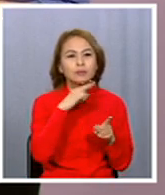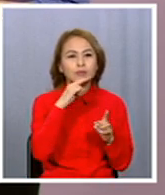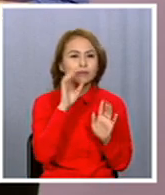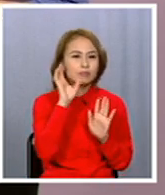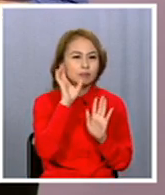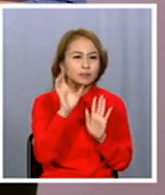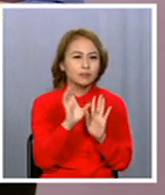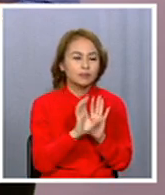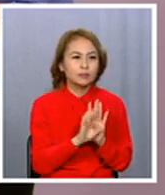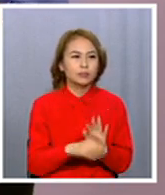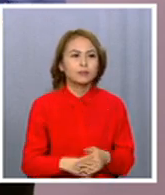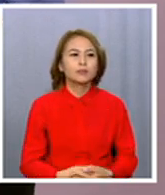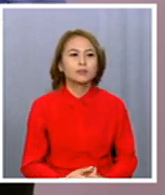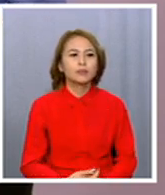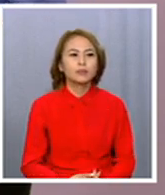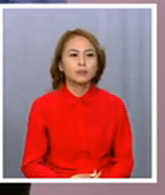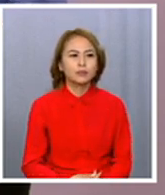алыңдар.